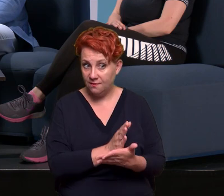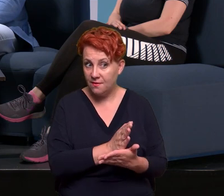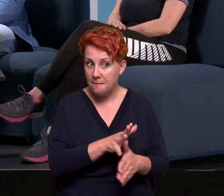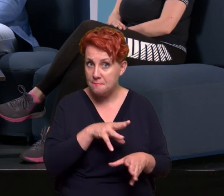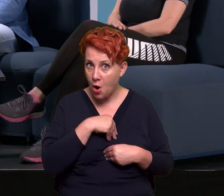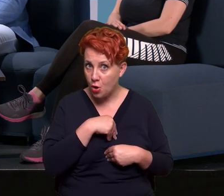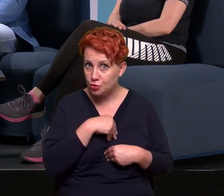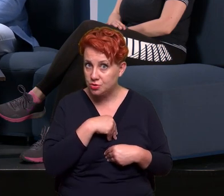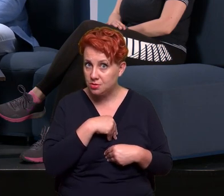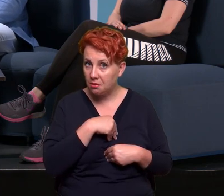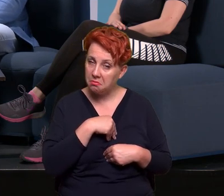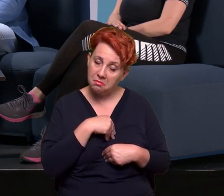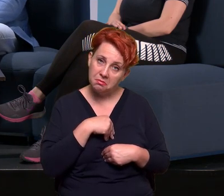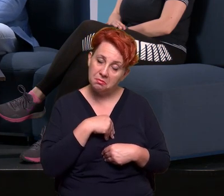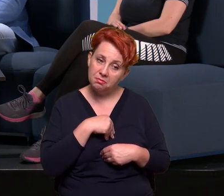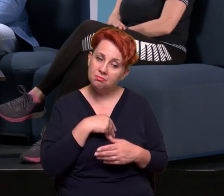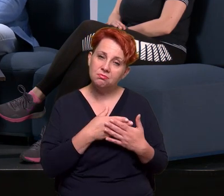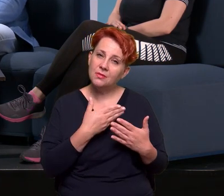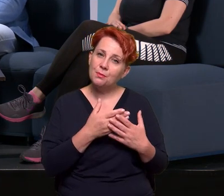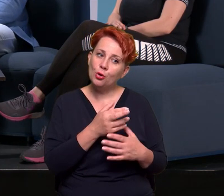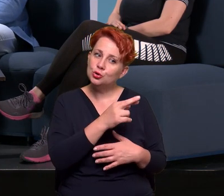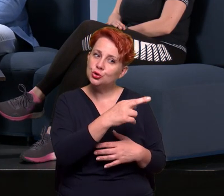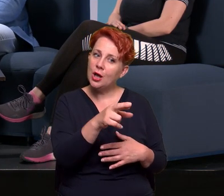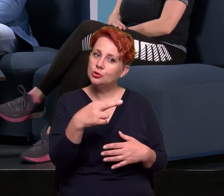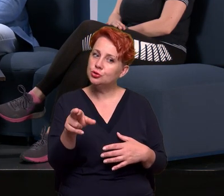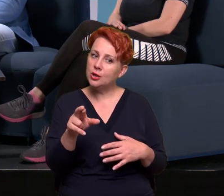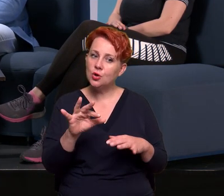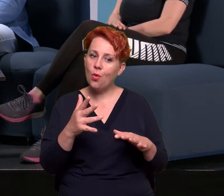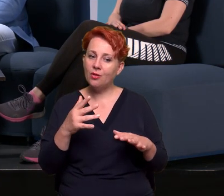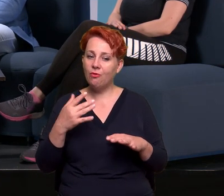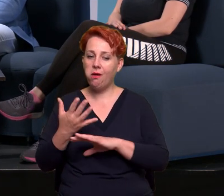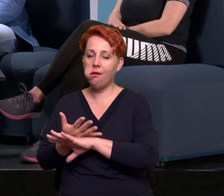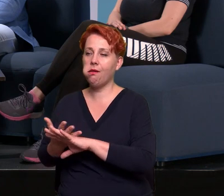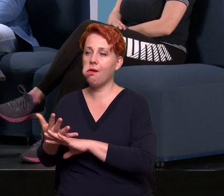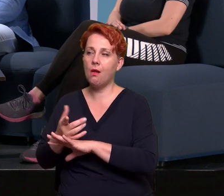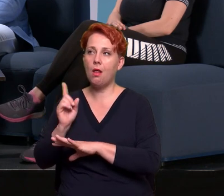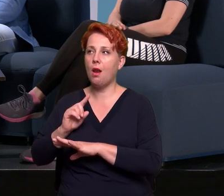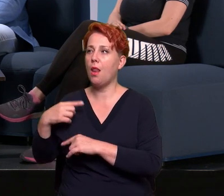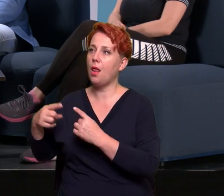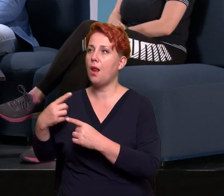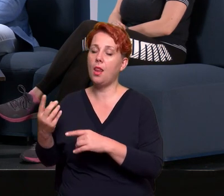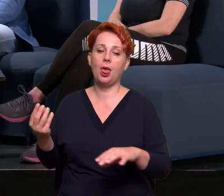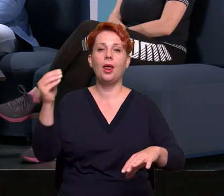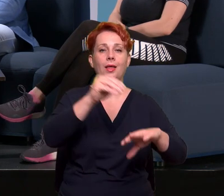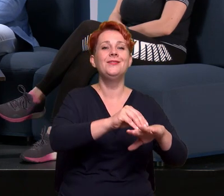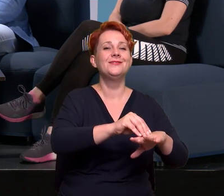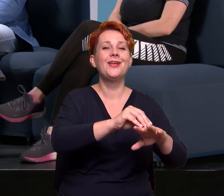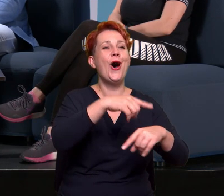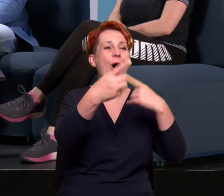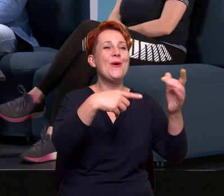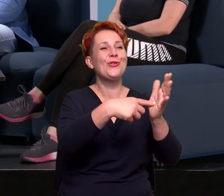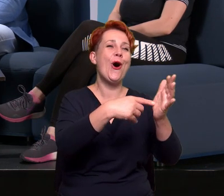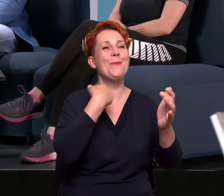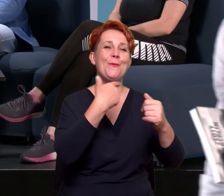w rzeczy bardzo łatwo wszczepić fałszywą narrację. I teraz